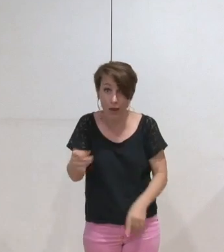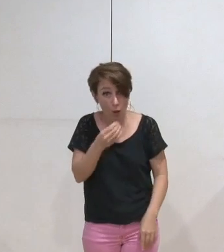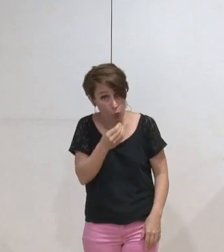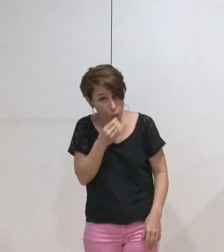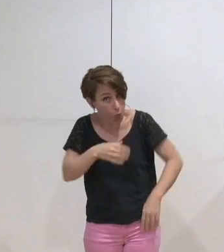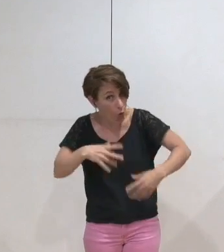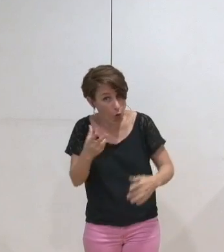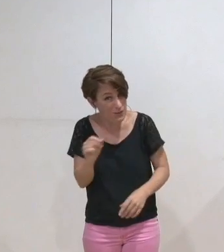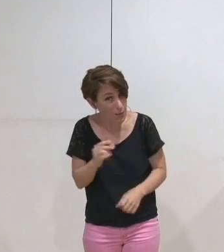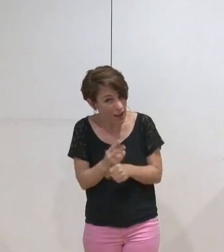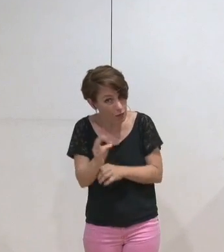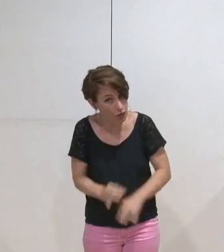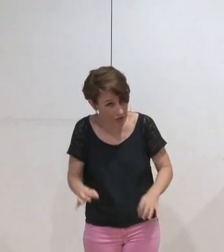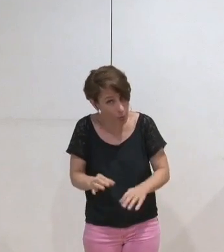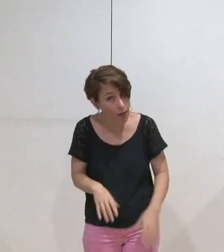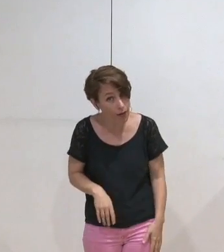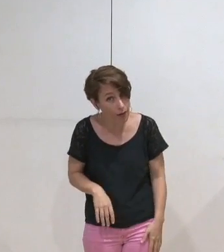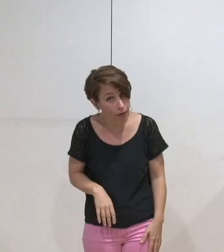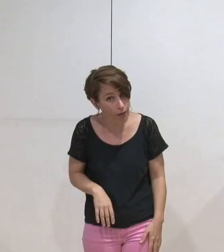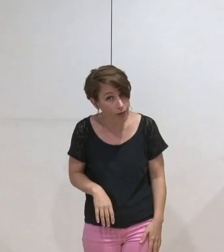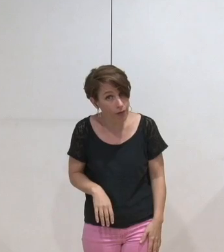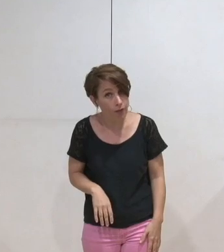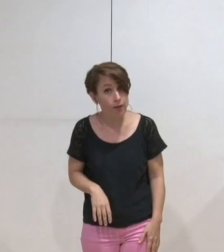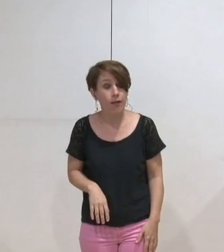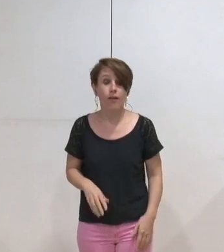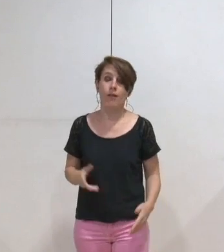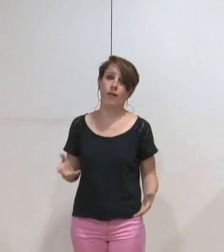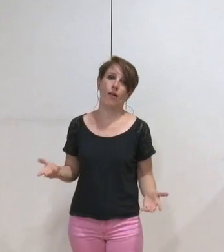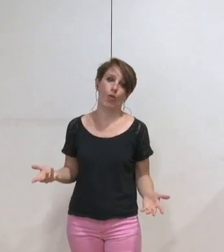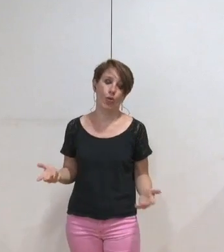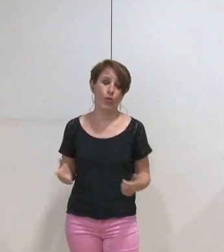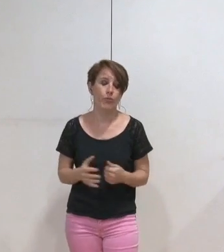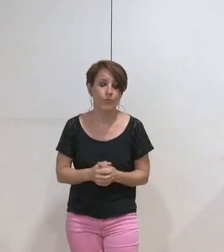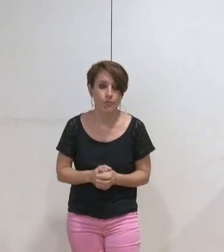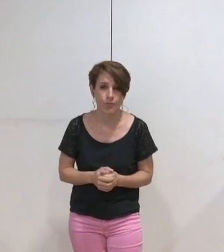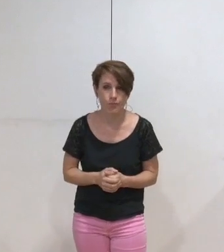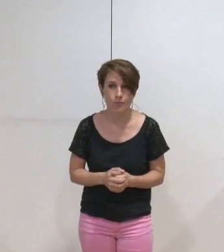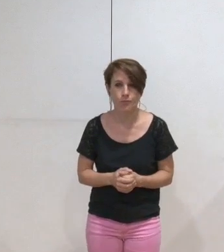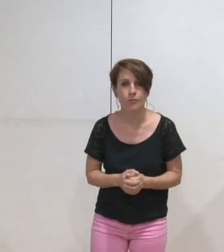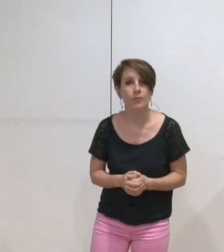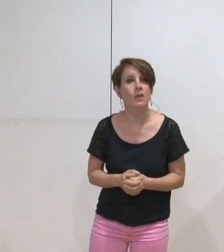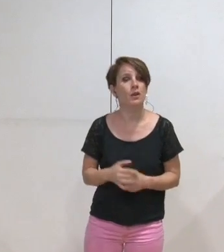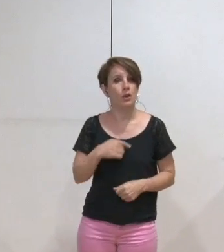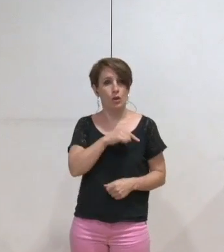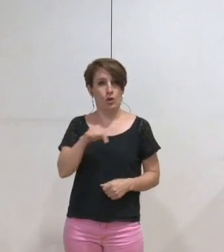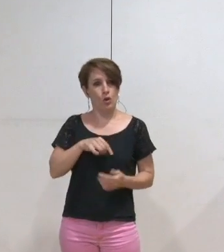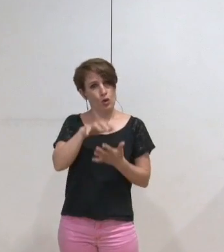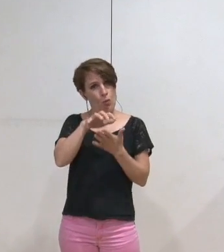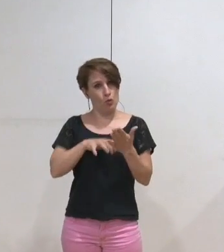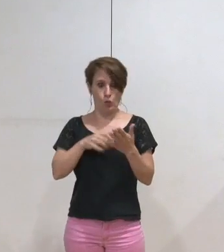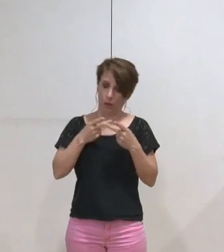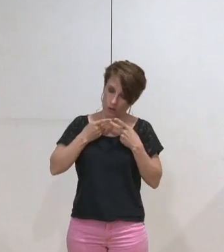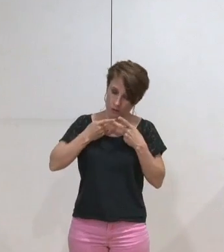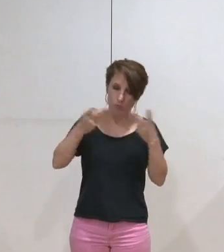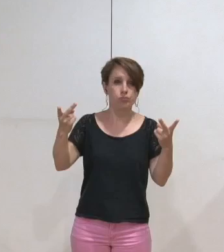poubelle même les poubelles ont un toit les gens non alors prendre ce vœux adopter ce vœux